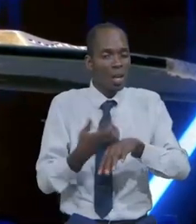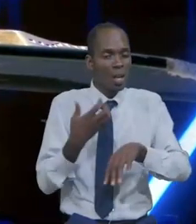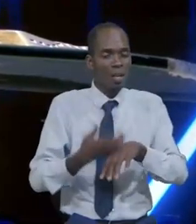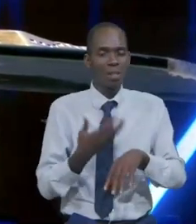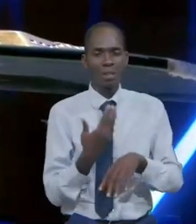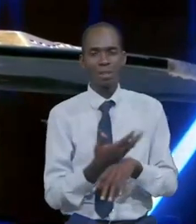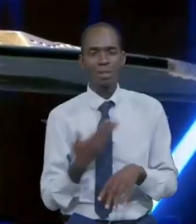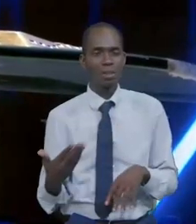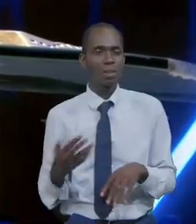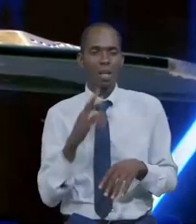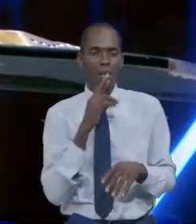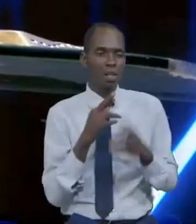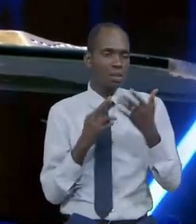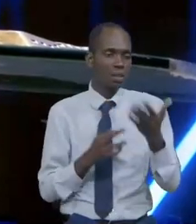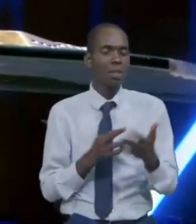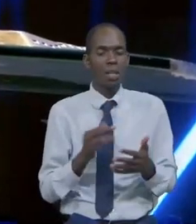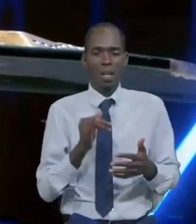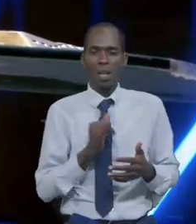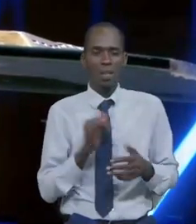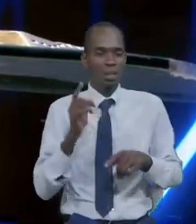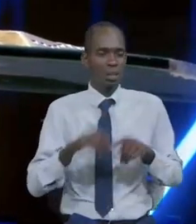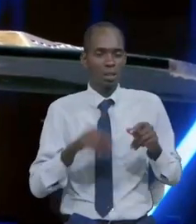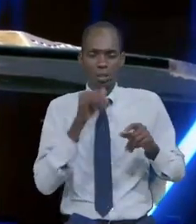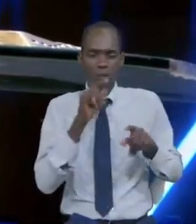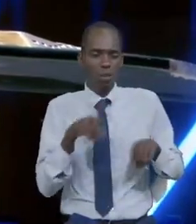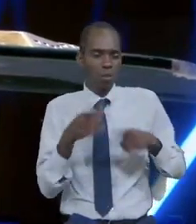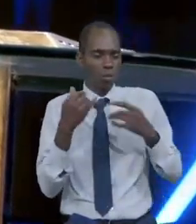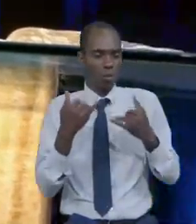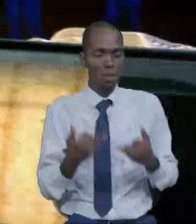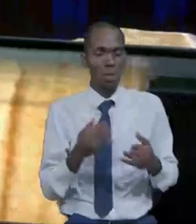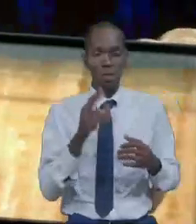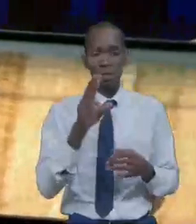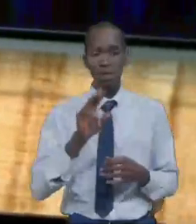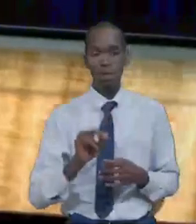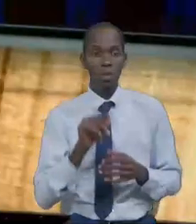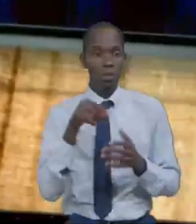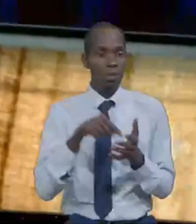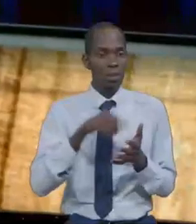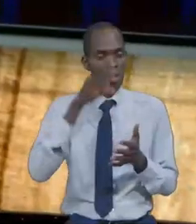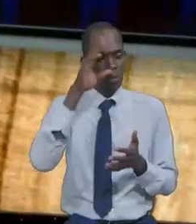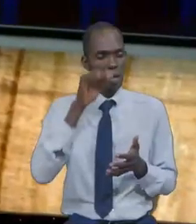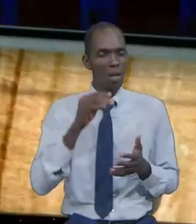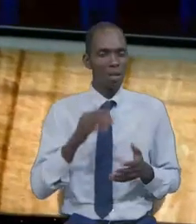les dangers sont là. Je ne peux pas aller là-bas. Non. Sa vie maintenant n'est plus